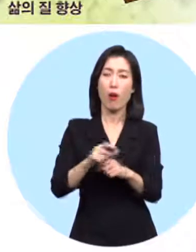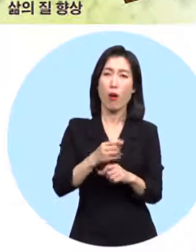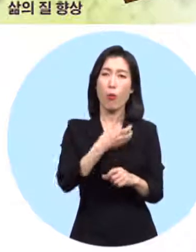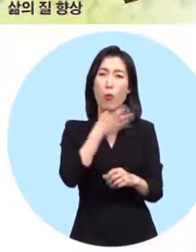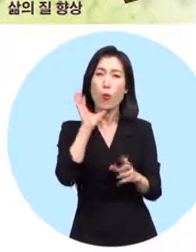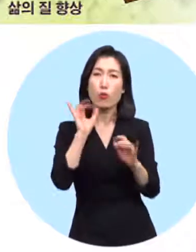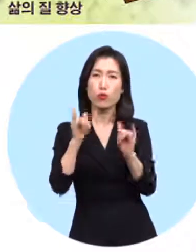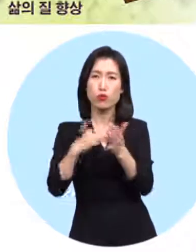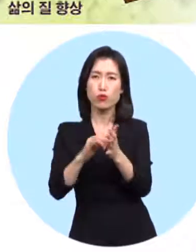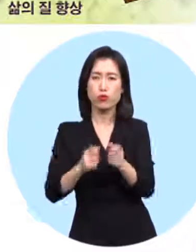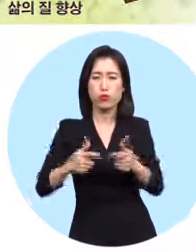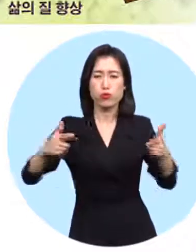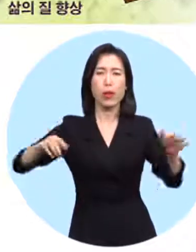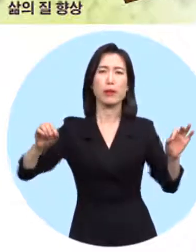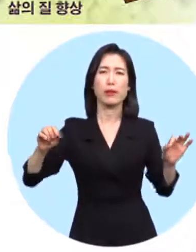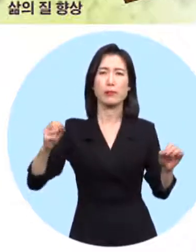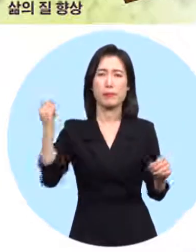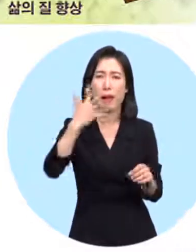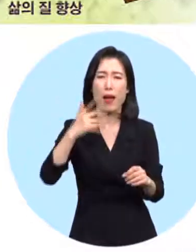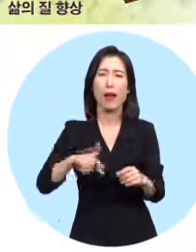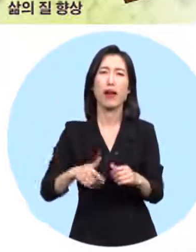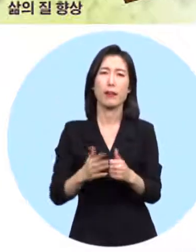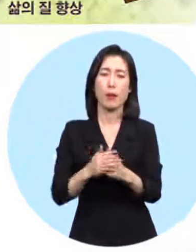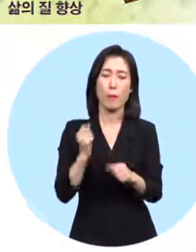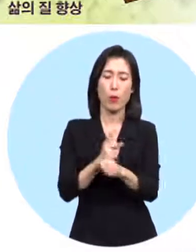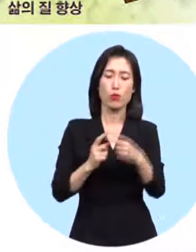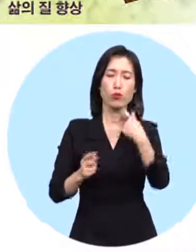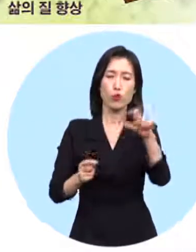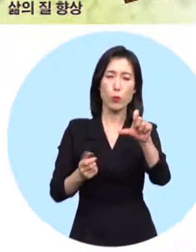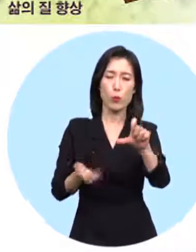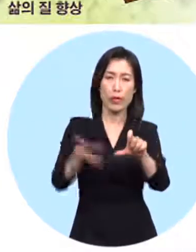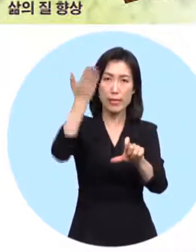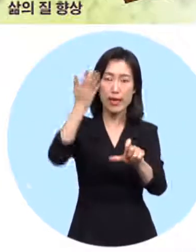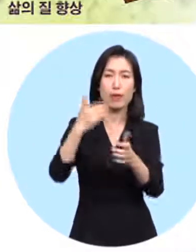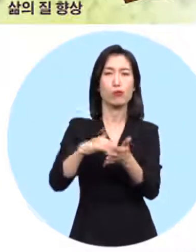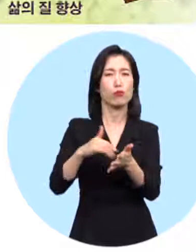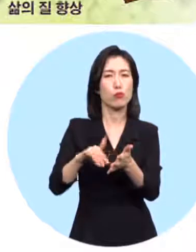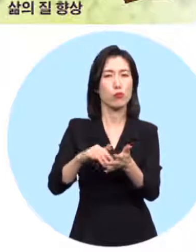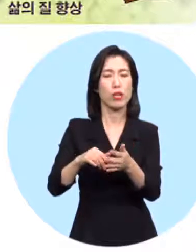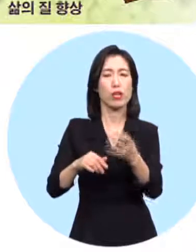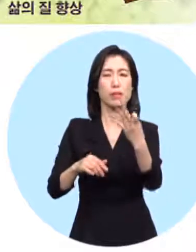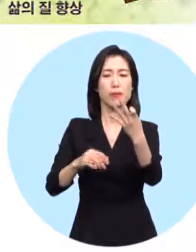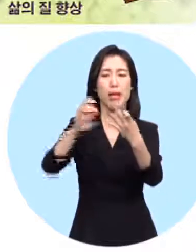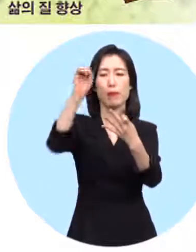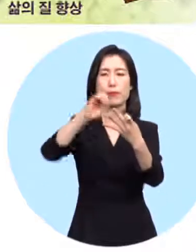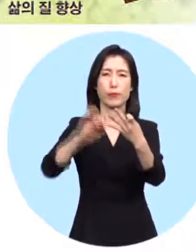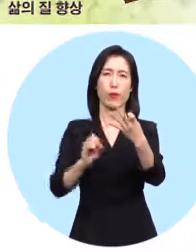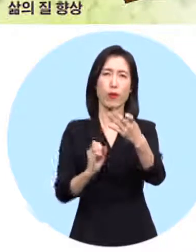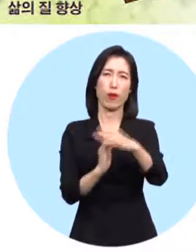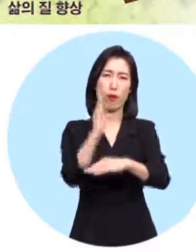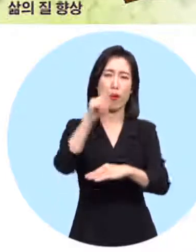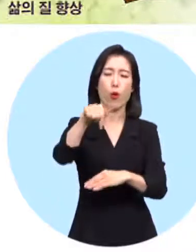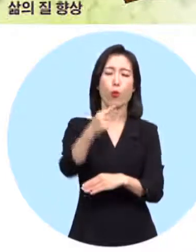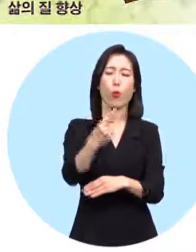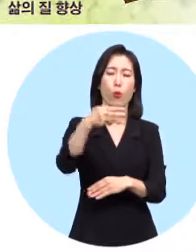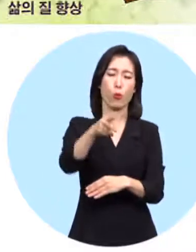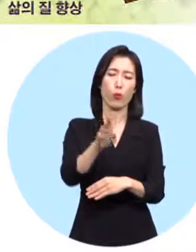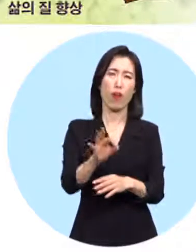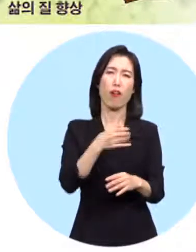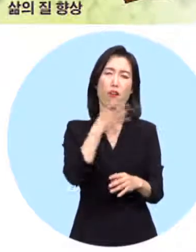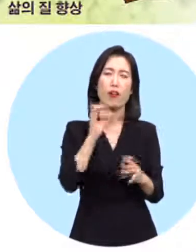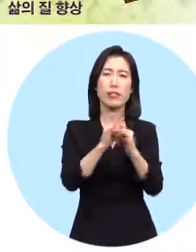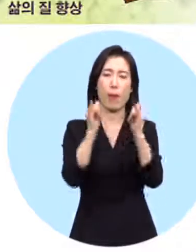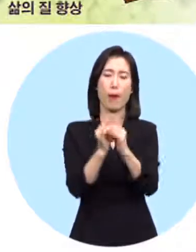좀 빠르게 진행되고 있죠. 벌써 65세 이상 고령자가 14%를 넘는 고령사회는 이미 지낸 지